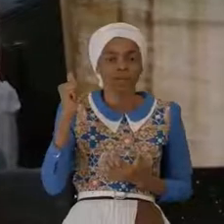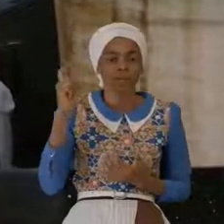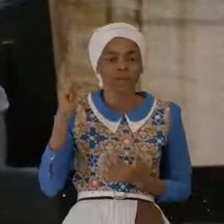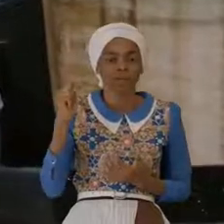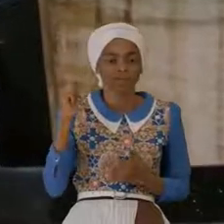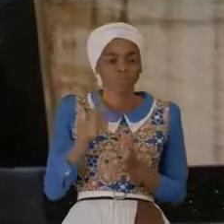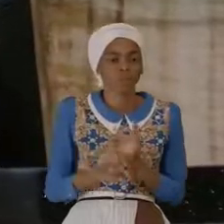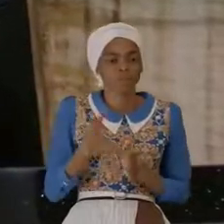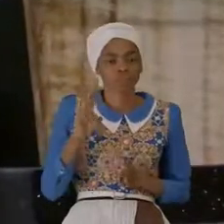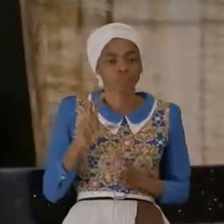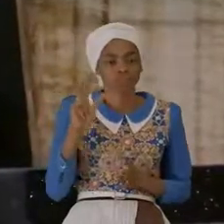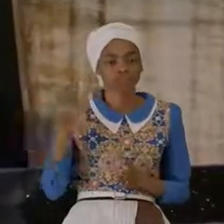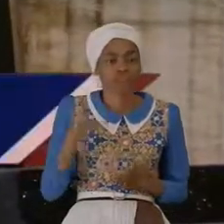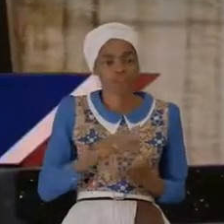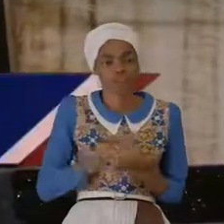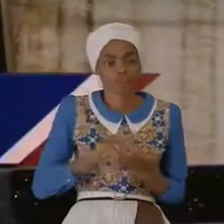Matthieu 23,